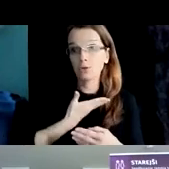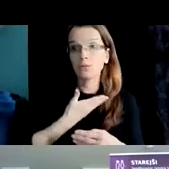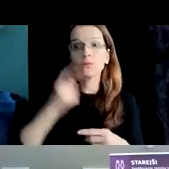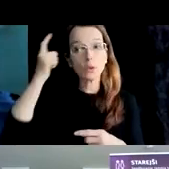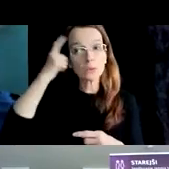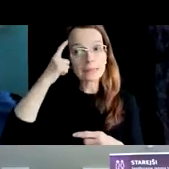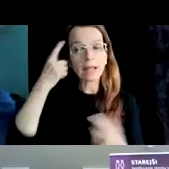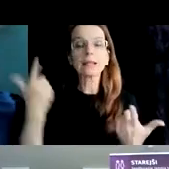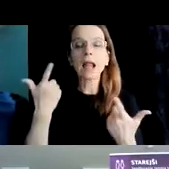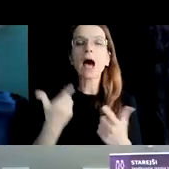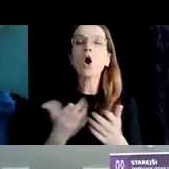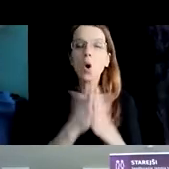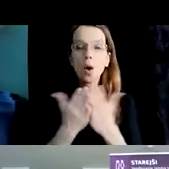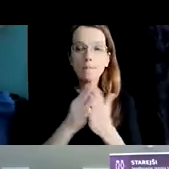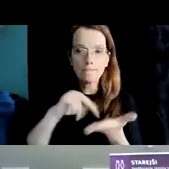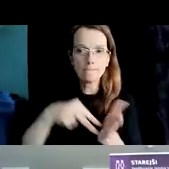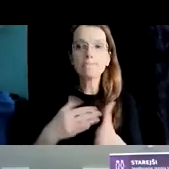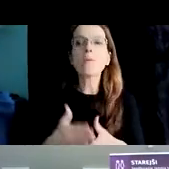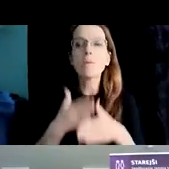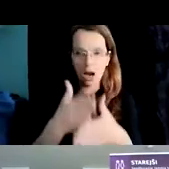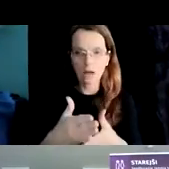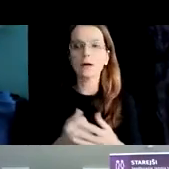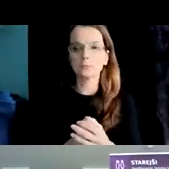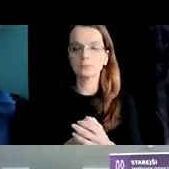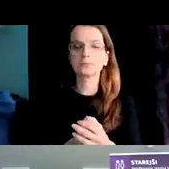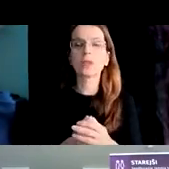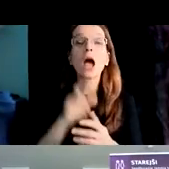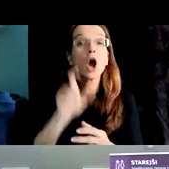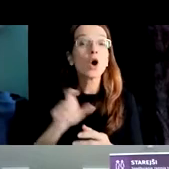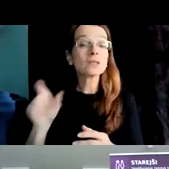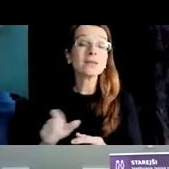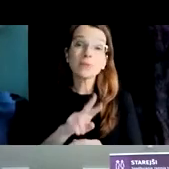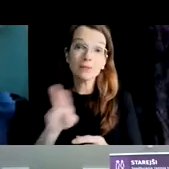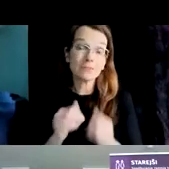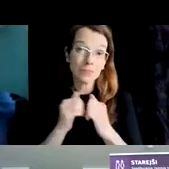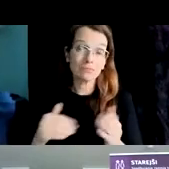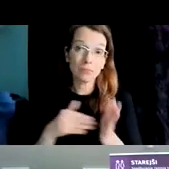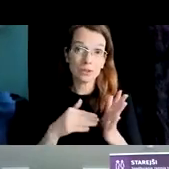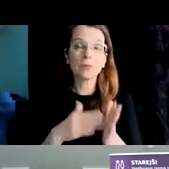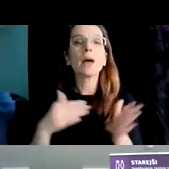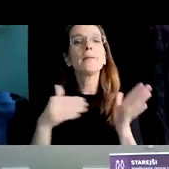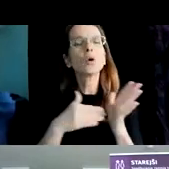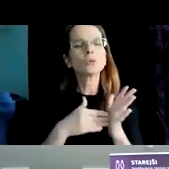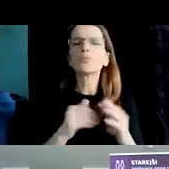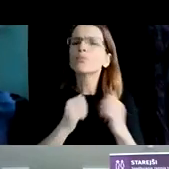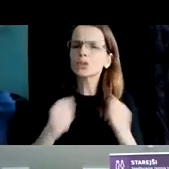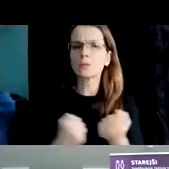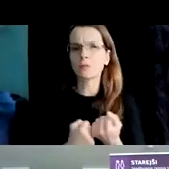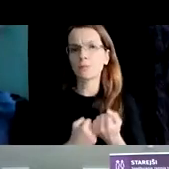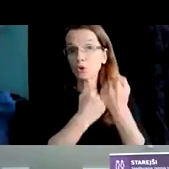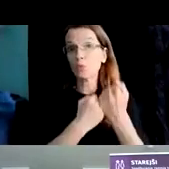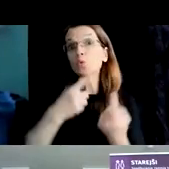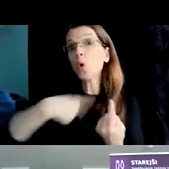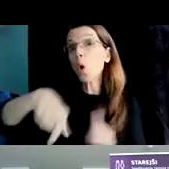pomaga pričujoča monografija. Namreč osebe s posebnimi potrebami potrebujejo posebno podporno okolje,